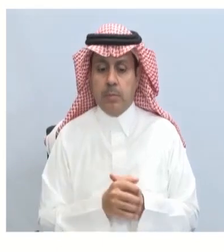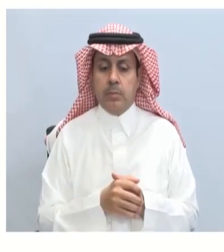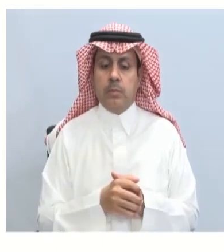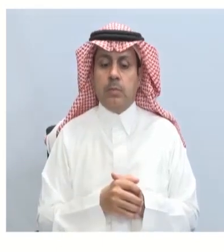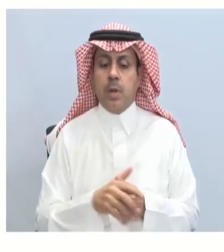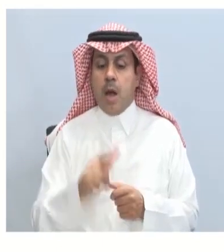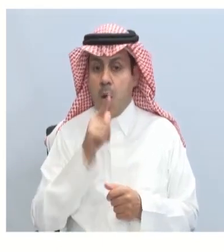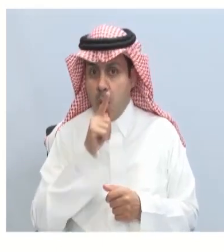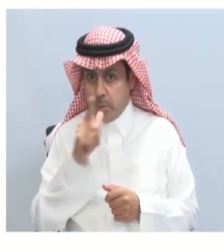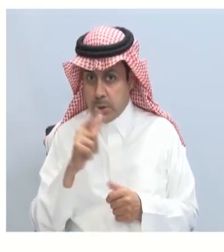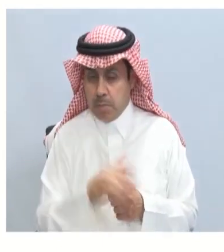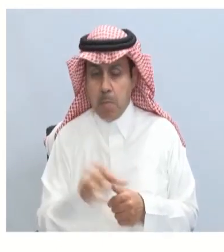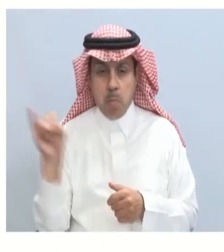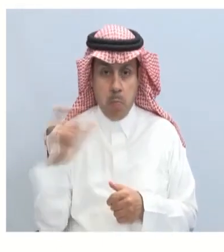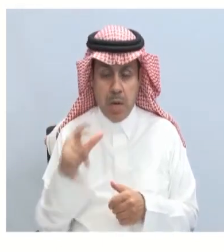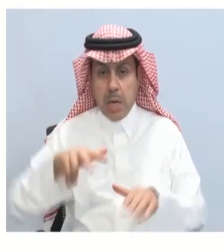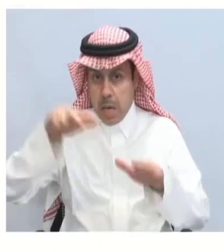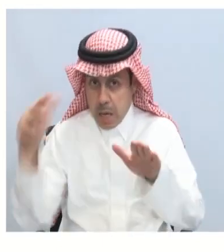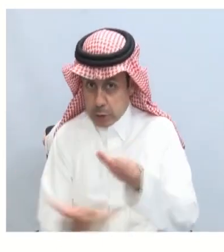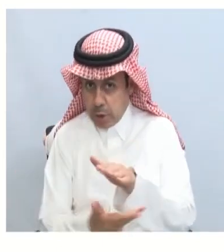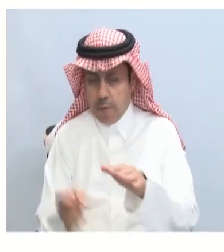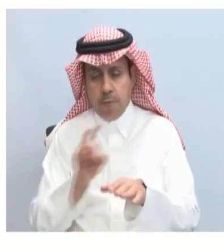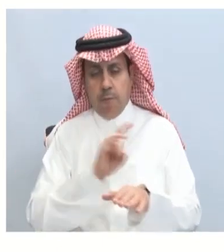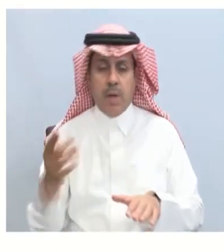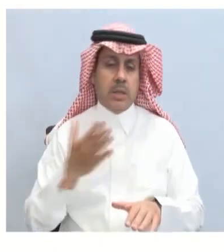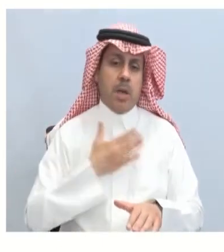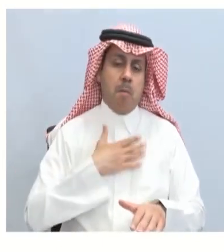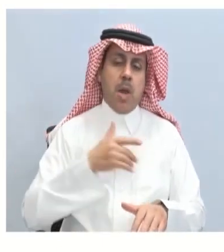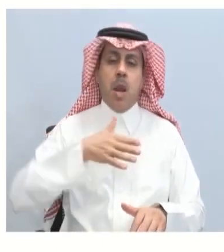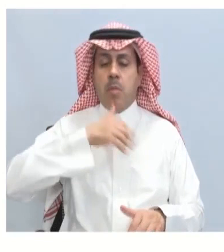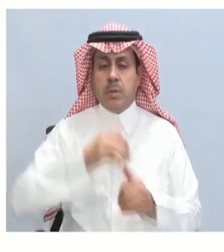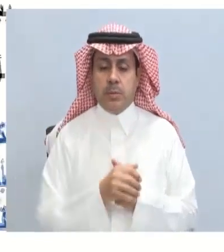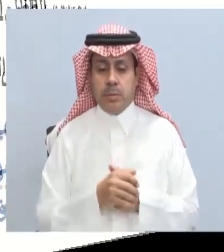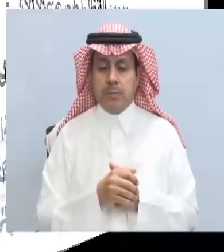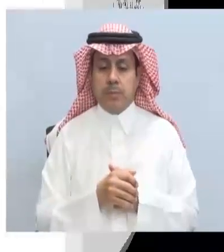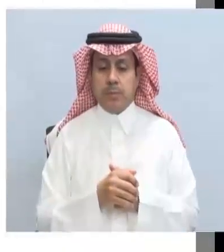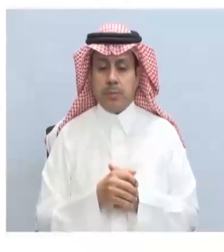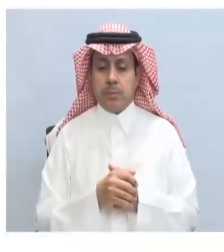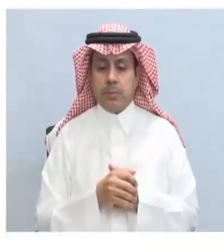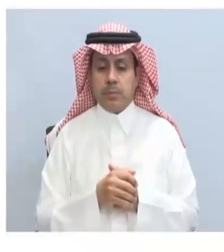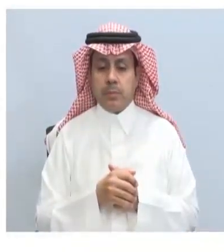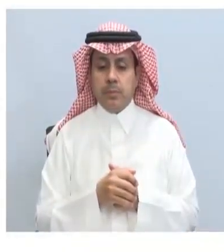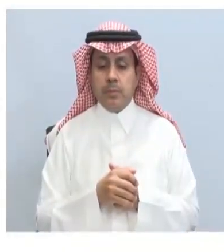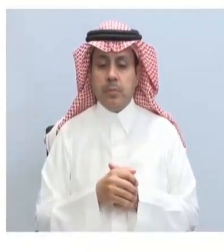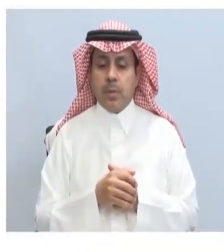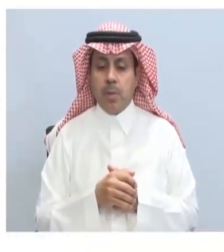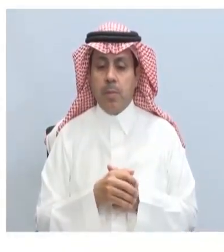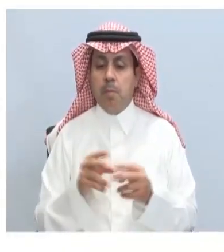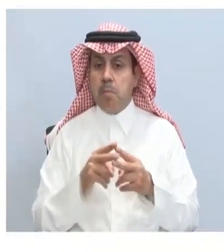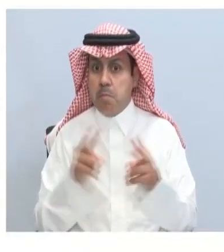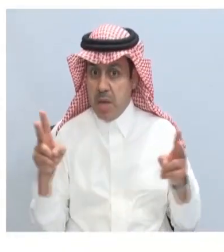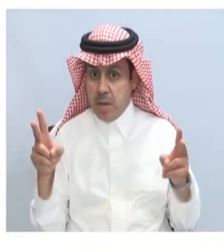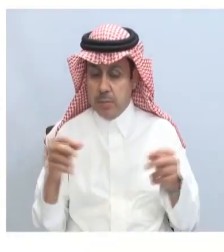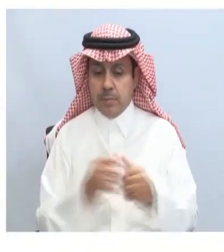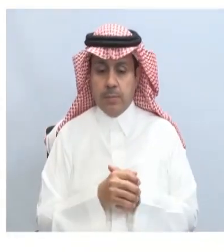لقول النبي صلى الله عليه وسلم من غش فليس مني ناتي الى هذا السؤال ايضا نجيب